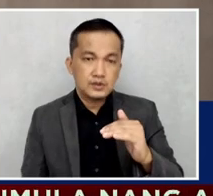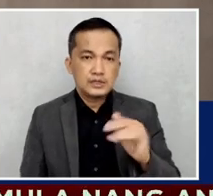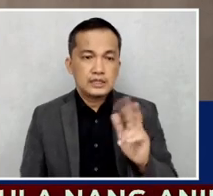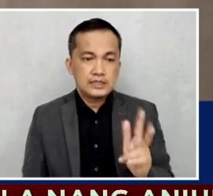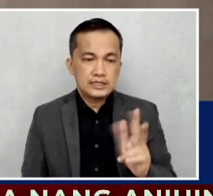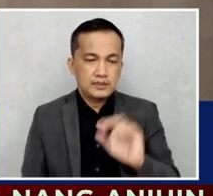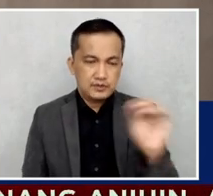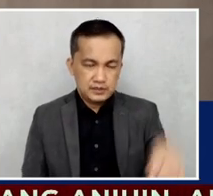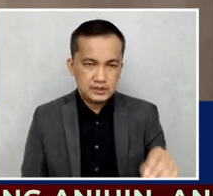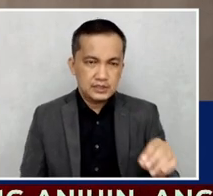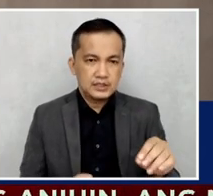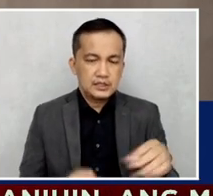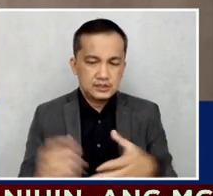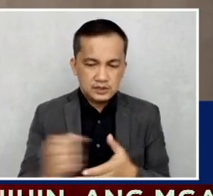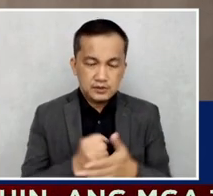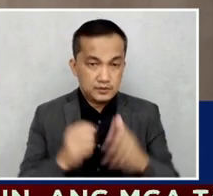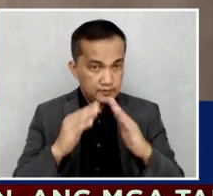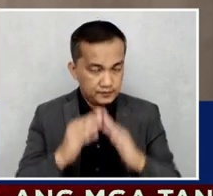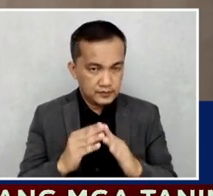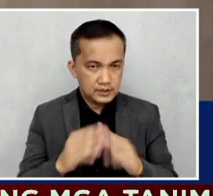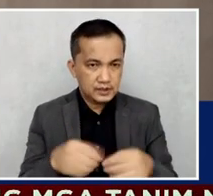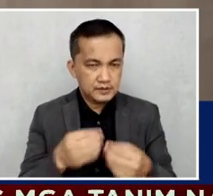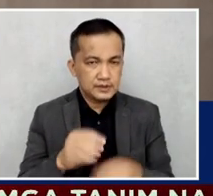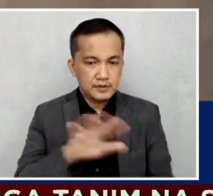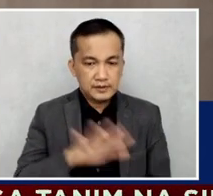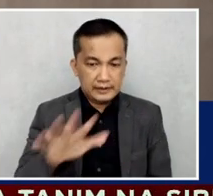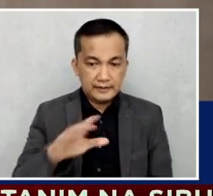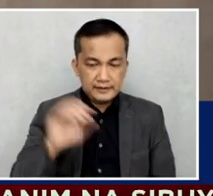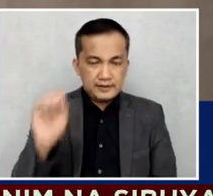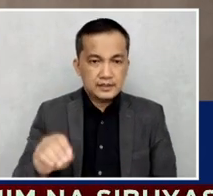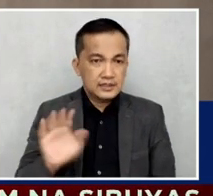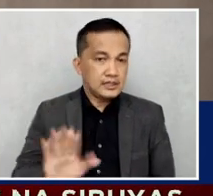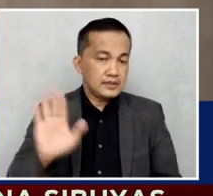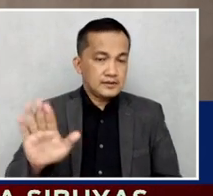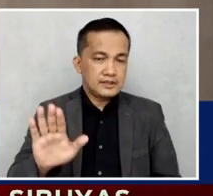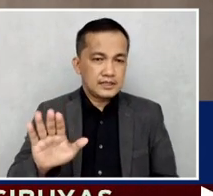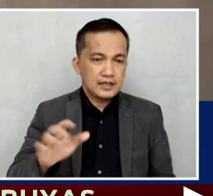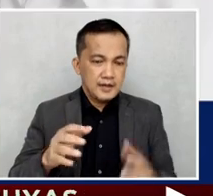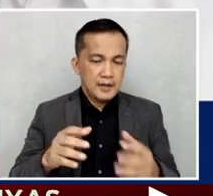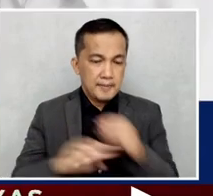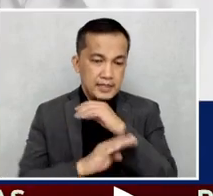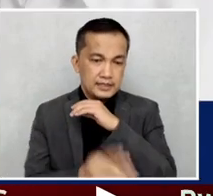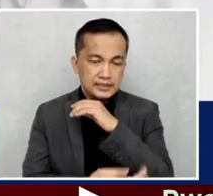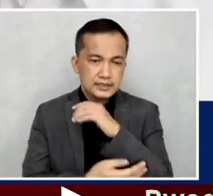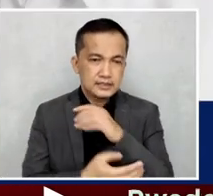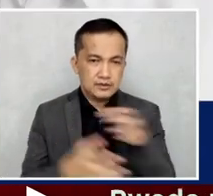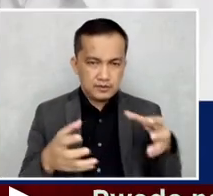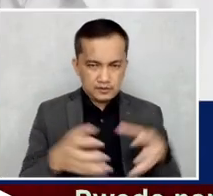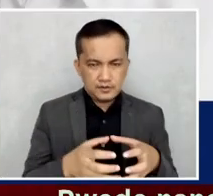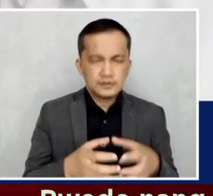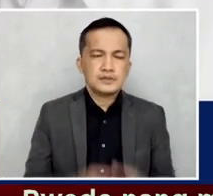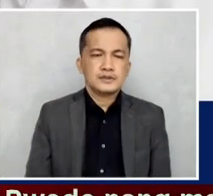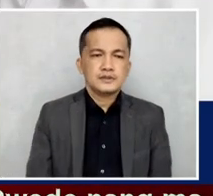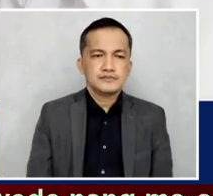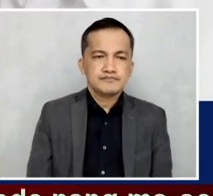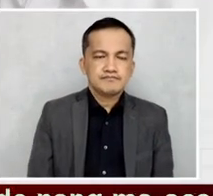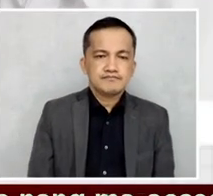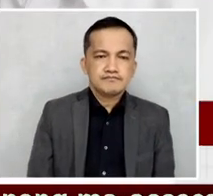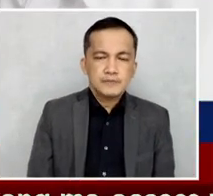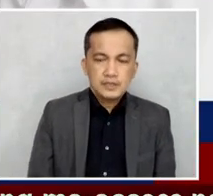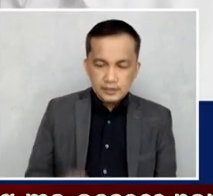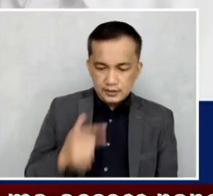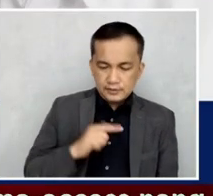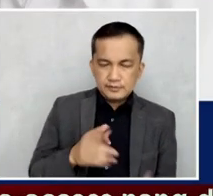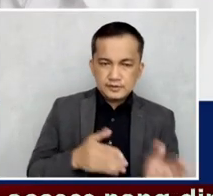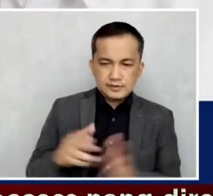income households given that 55% of their basket comprise. Tiniyak naman ni NEDA